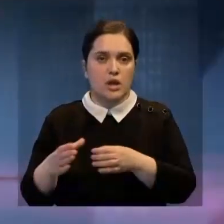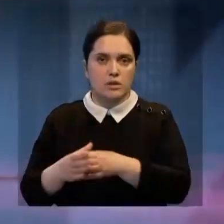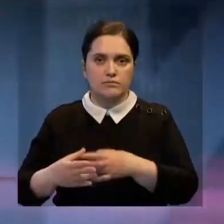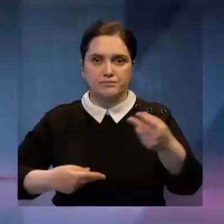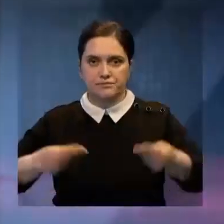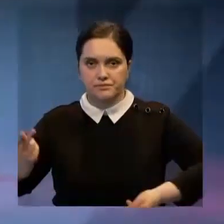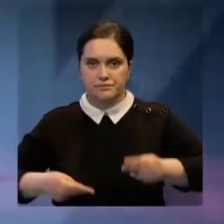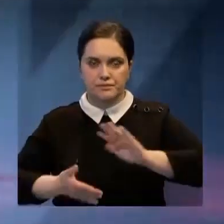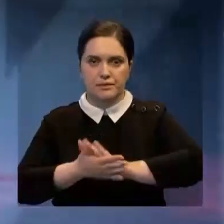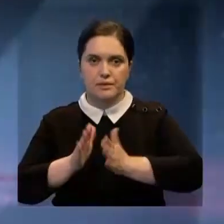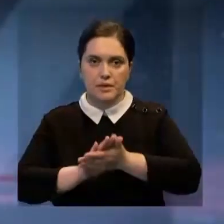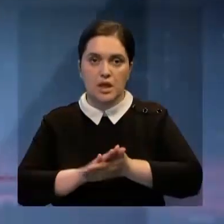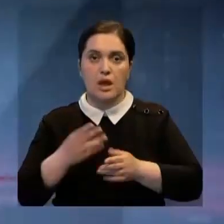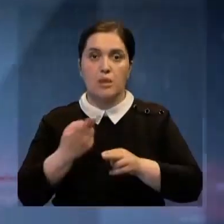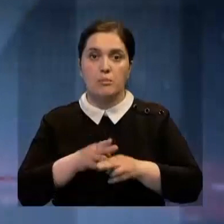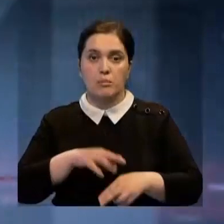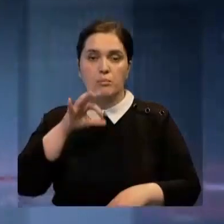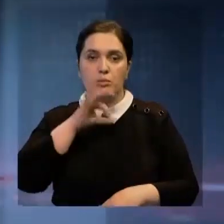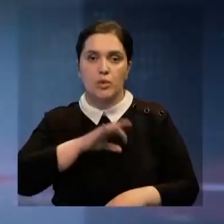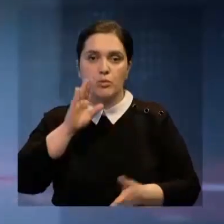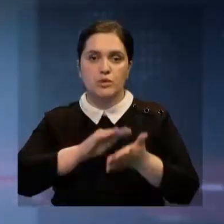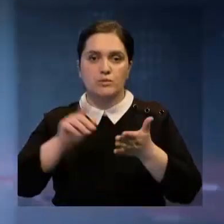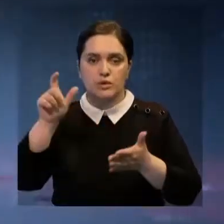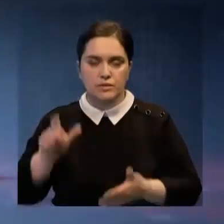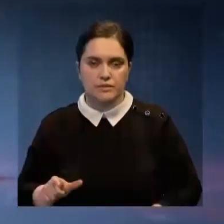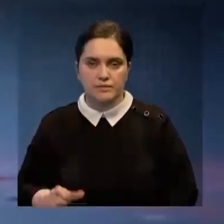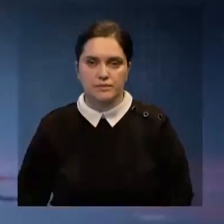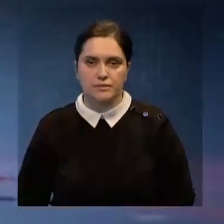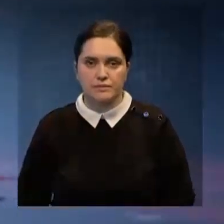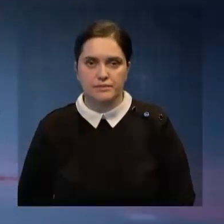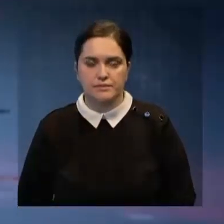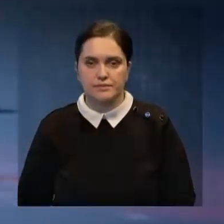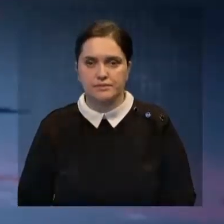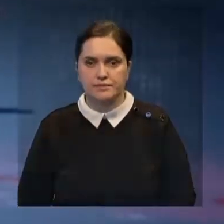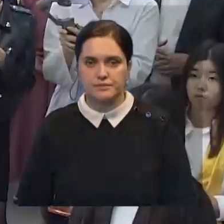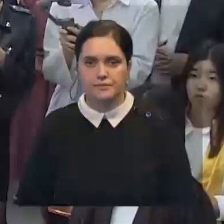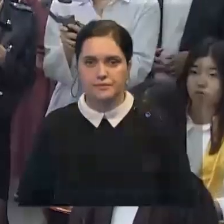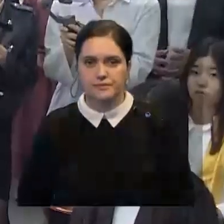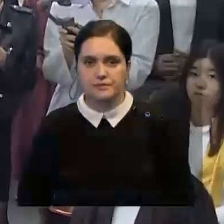новый меморандум. Такое сотрудничество пойдет на пользу будущим журналистам, уверены специалисты.